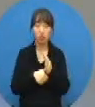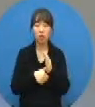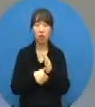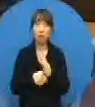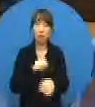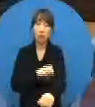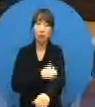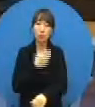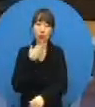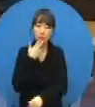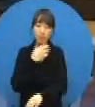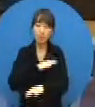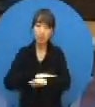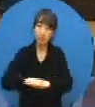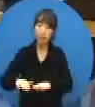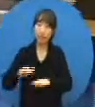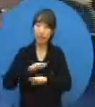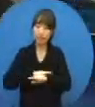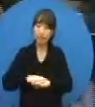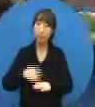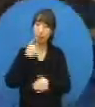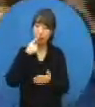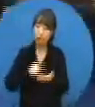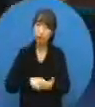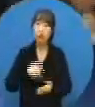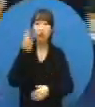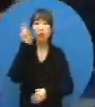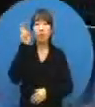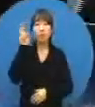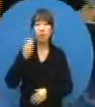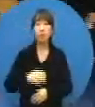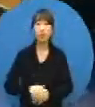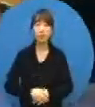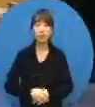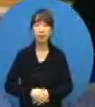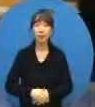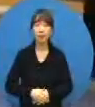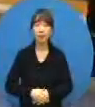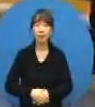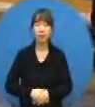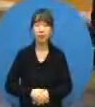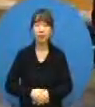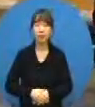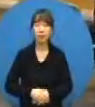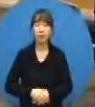제공받는데 조금의 불편함도 없도록 최선의 노력을 다하고 있습니다.